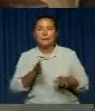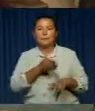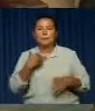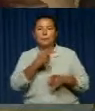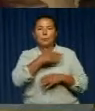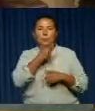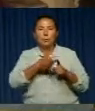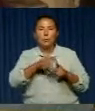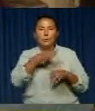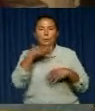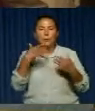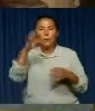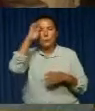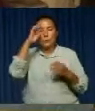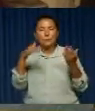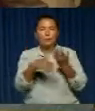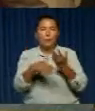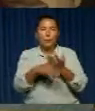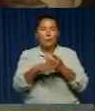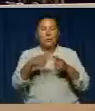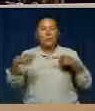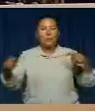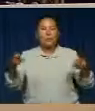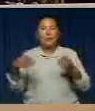өте көптеген гуманитарлық көмектер. Біздің өзіміздің